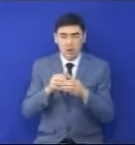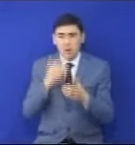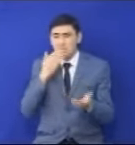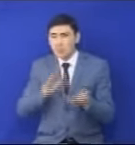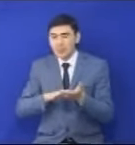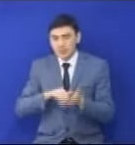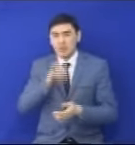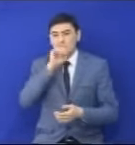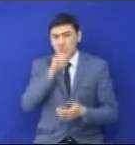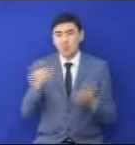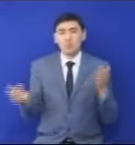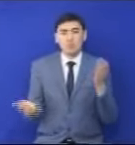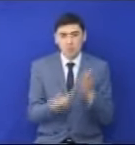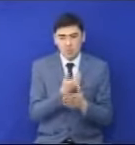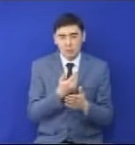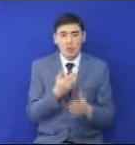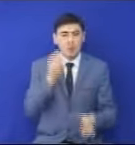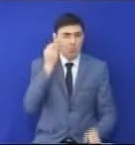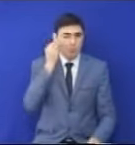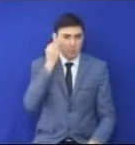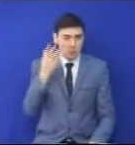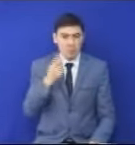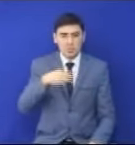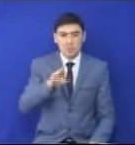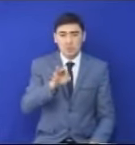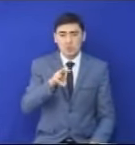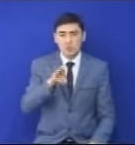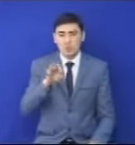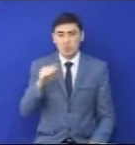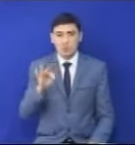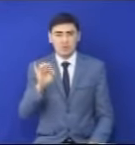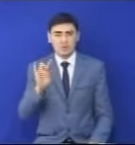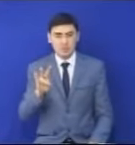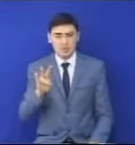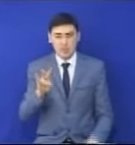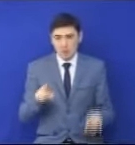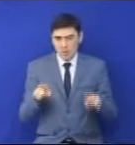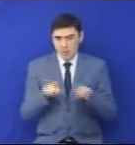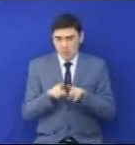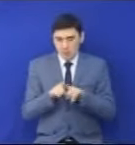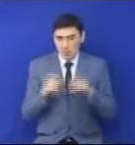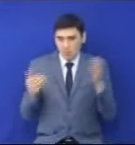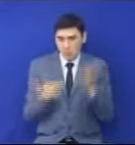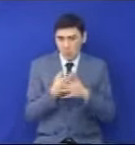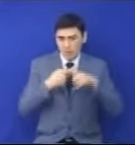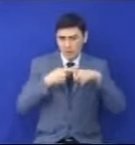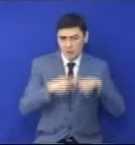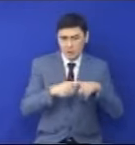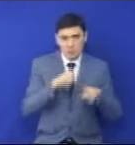заманауи құрылғылар алғаш болып Семейдегі тұрғын үйлерге орнатыла бастамақ. Жаңа технологиялың қарапайым домофоннан